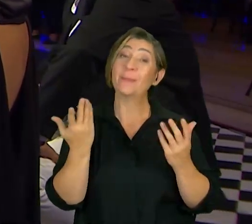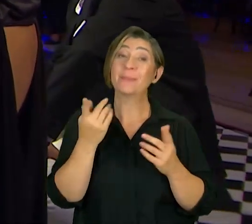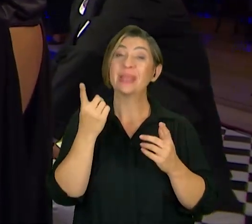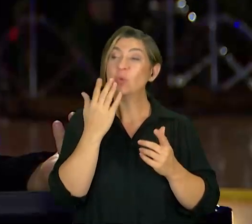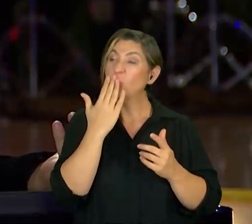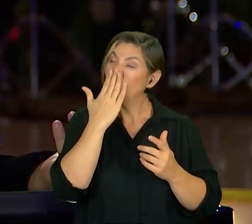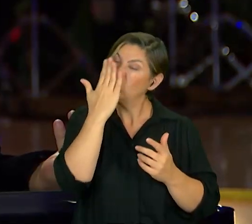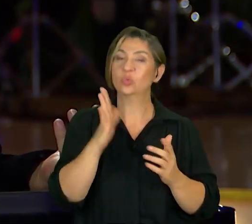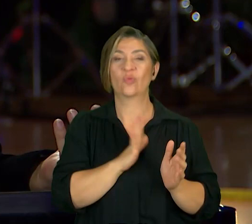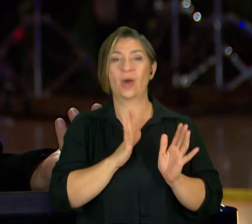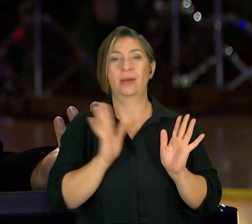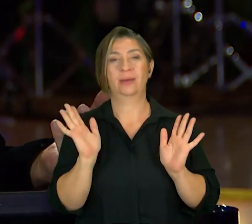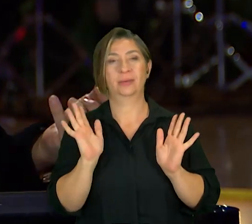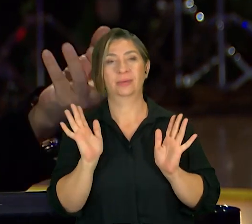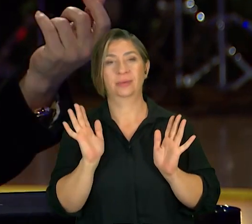bir uyuz taraf buluyorum.